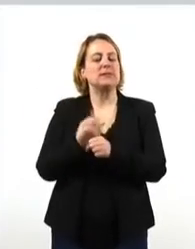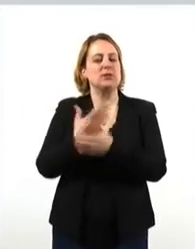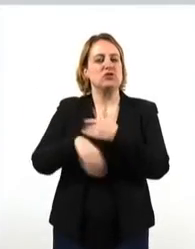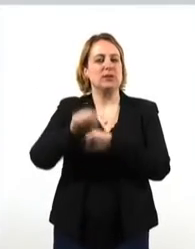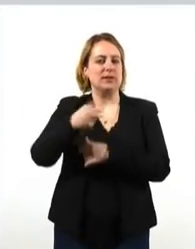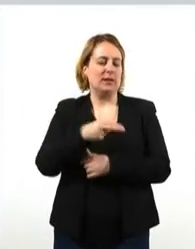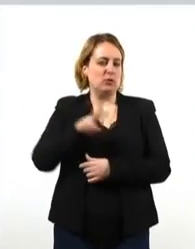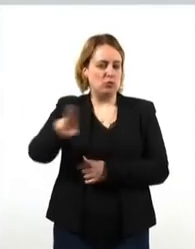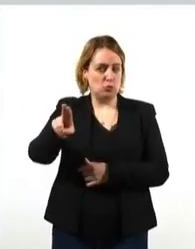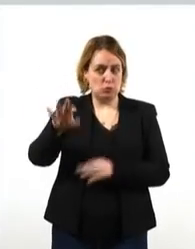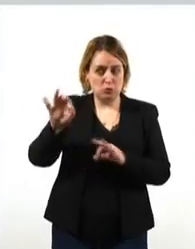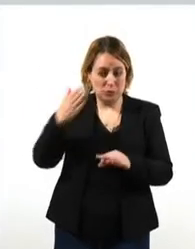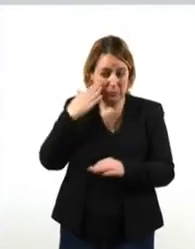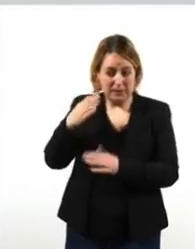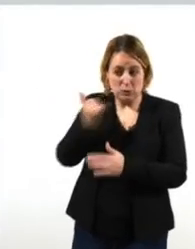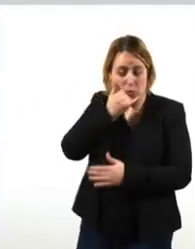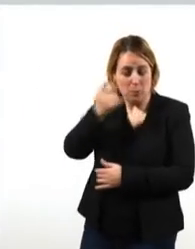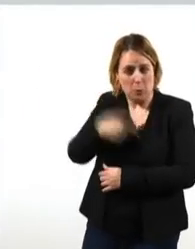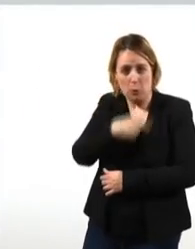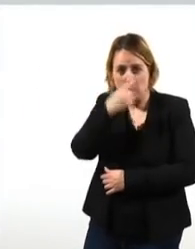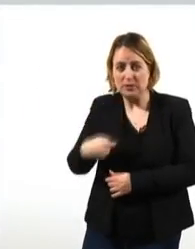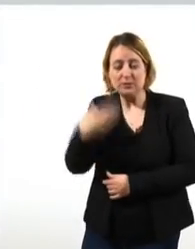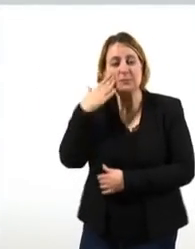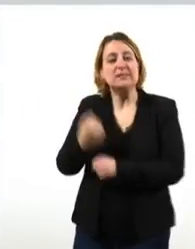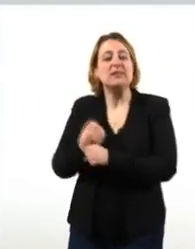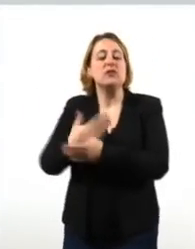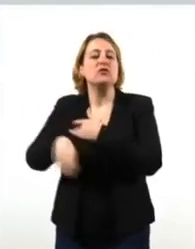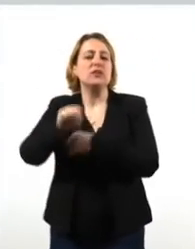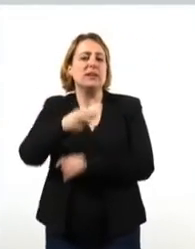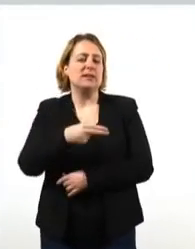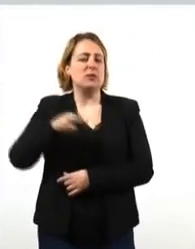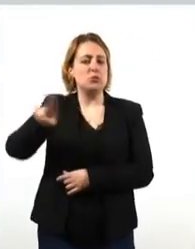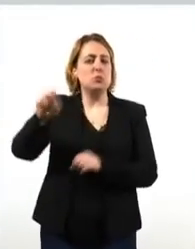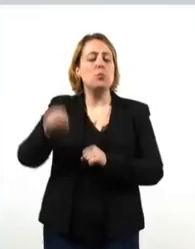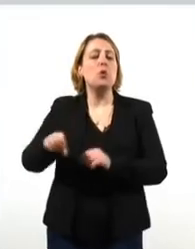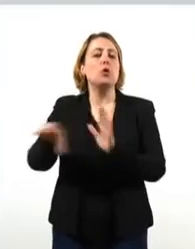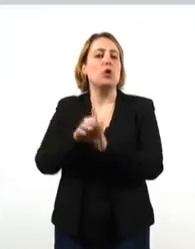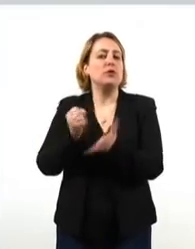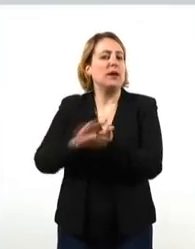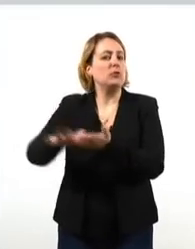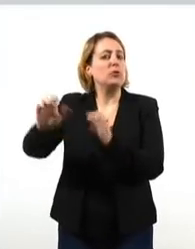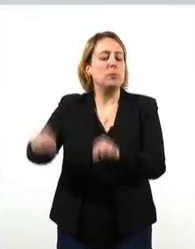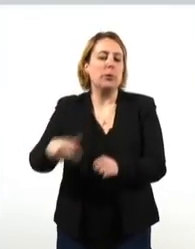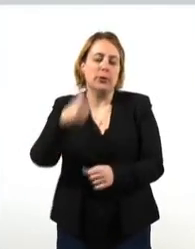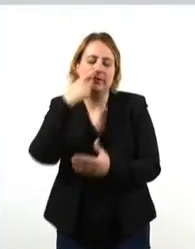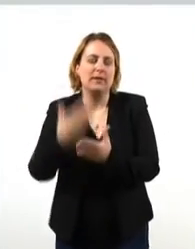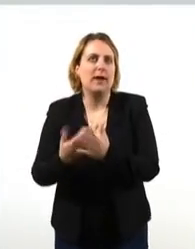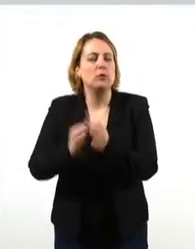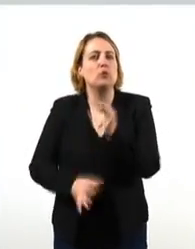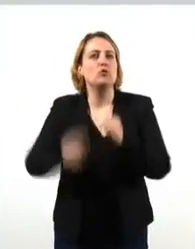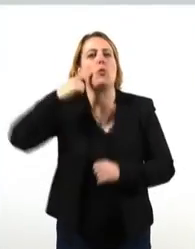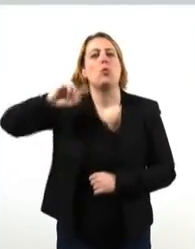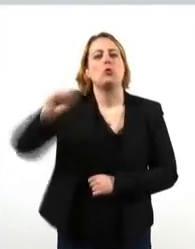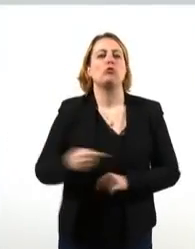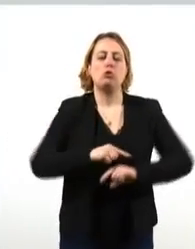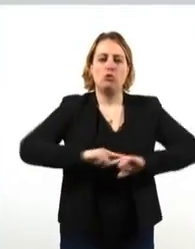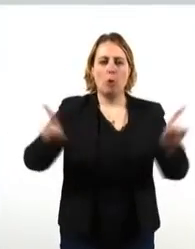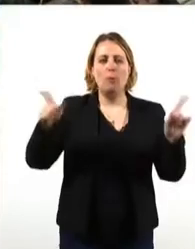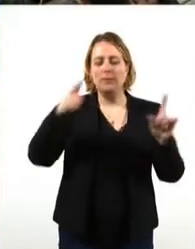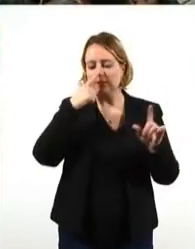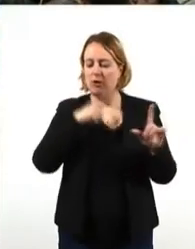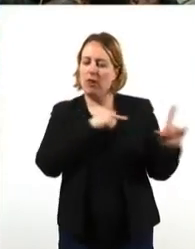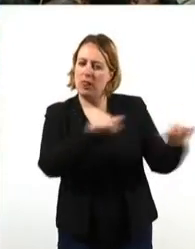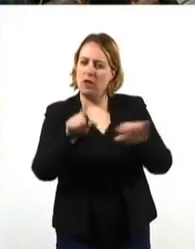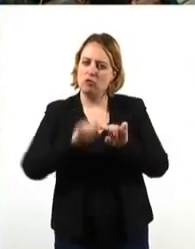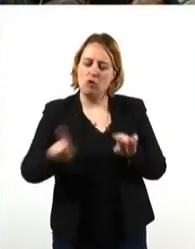bien s'engager, mais tu me corriges si je me trompe, on peut passer gratuitement le code. Bon, je ne dis pas que ça apporte des solutions à tout, mais je pense qu'il y a d'abord un certain nombre de dispositifs qui ne sont